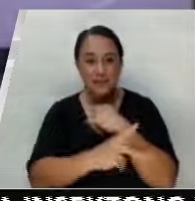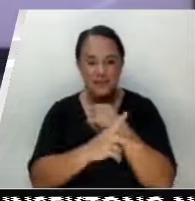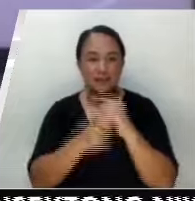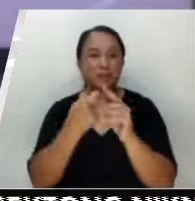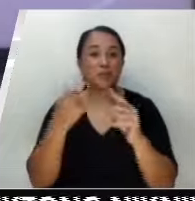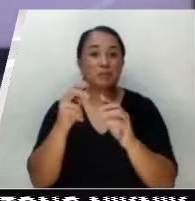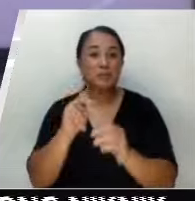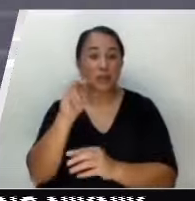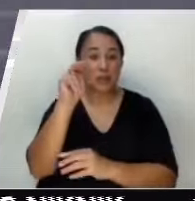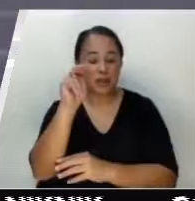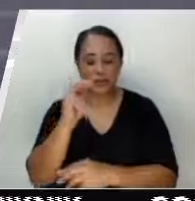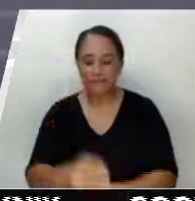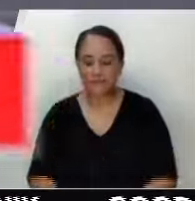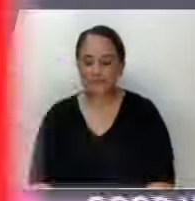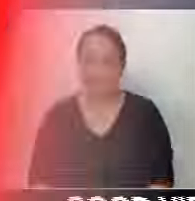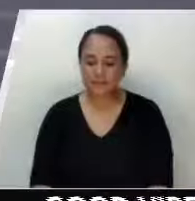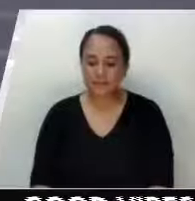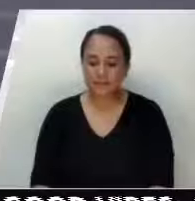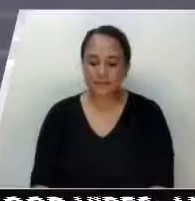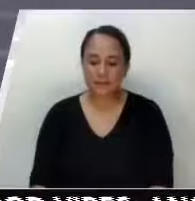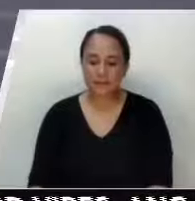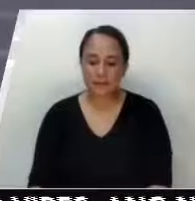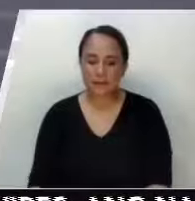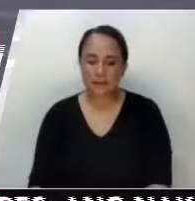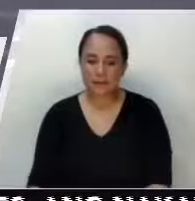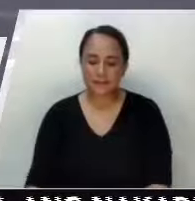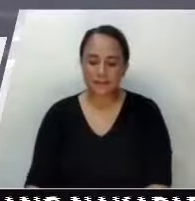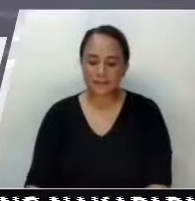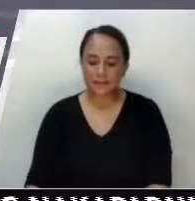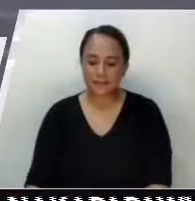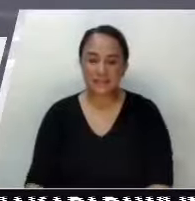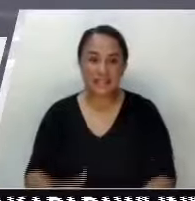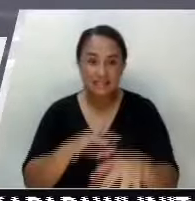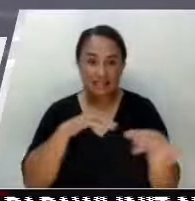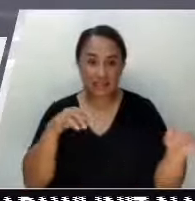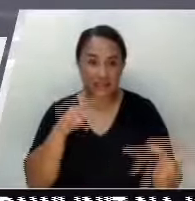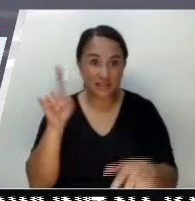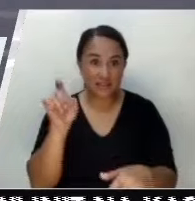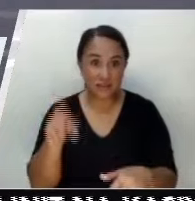live si Dano Tingkungko. Dano, traffic ba?